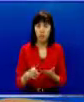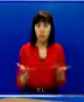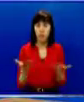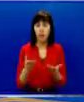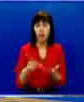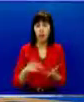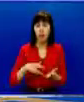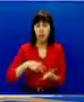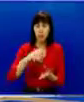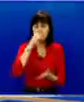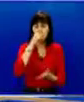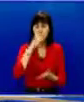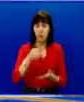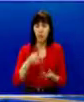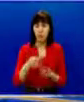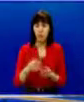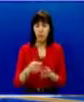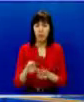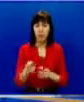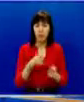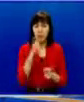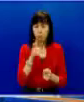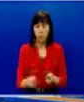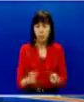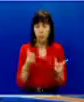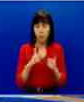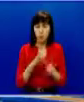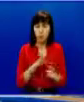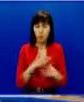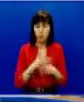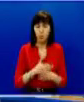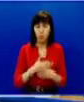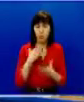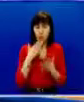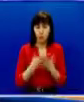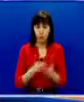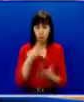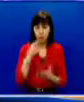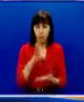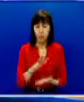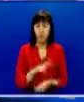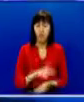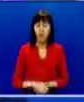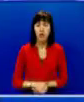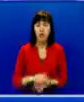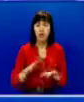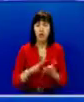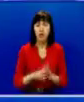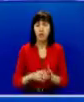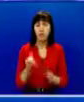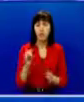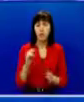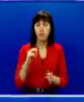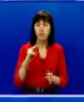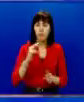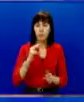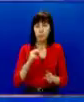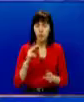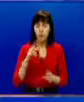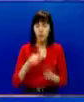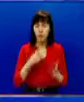барамыз білмейміз. Бүгін әкімшілікке бардық, көмек сұрадық, көмек береміз деп айтты. Оқиға бейсенбіден жұмаға қараған